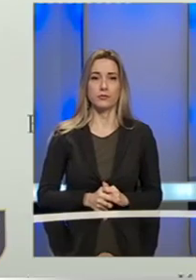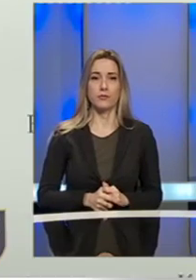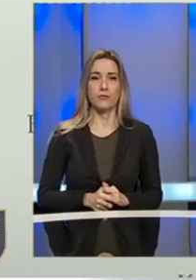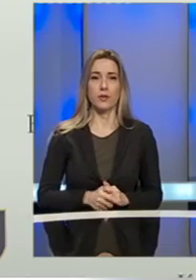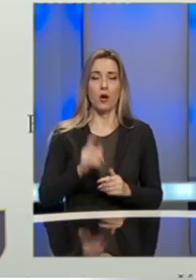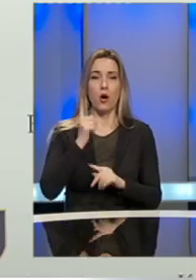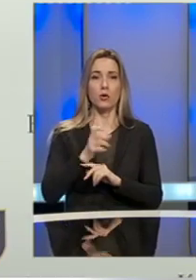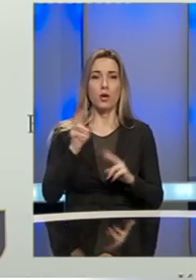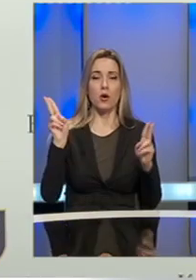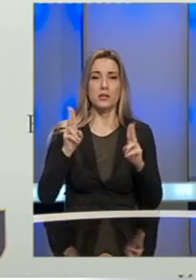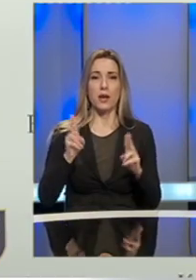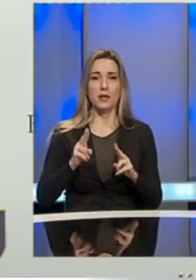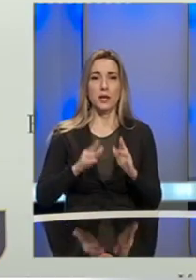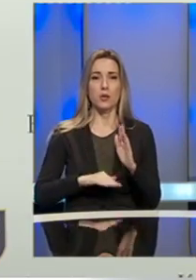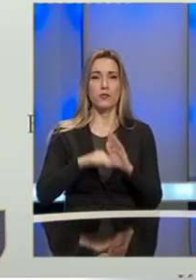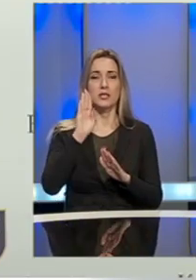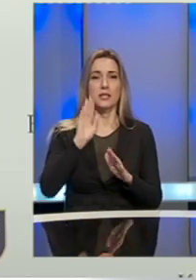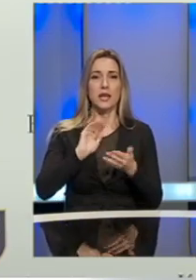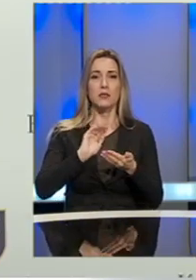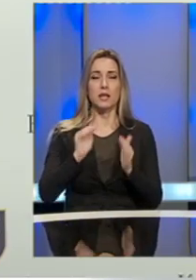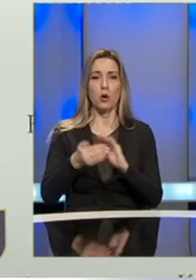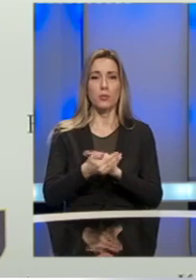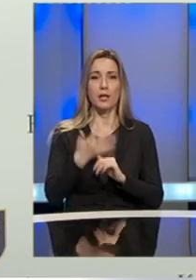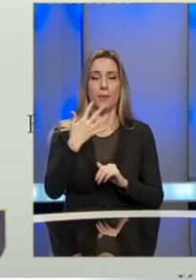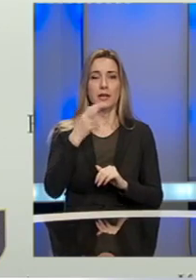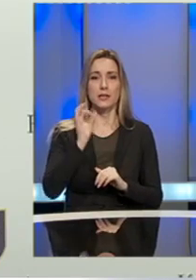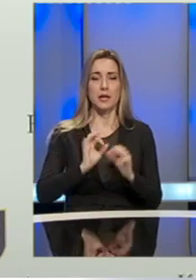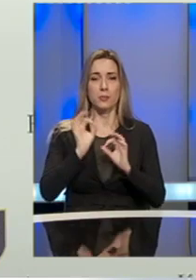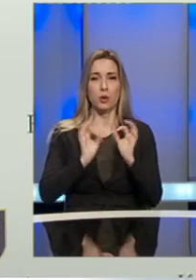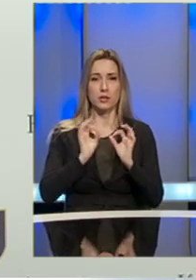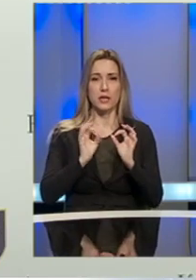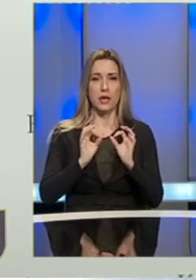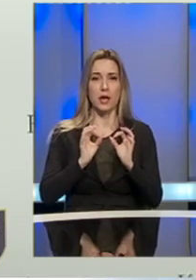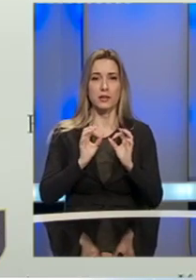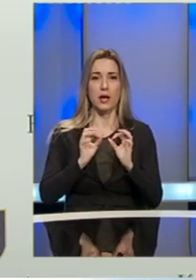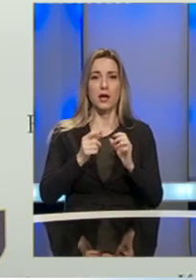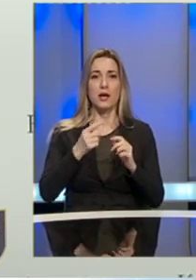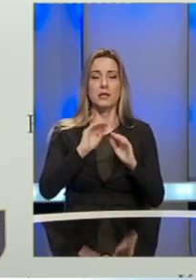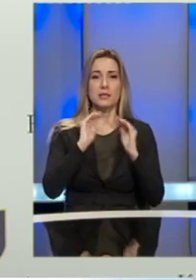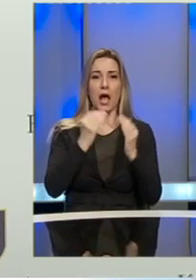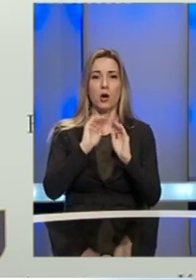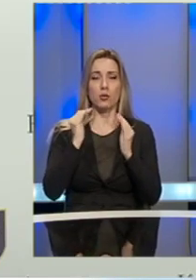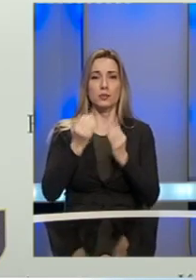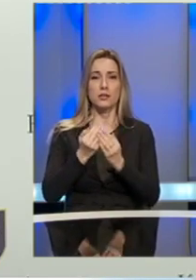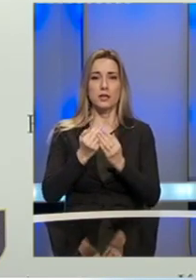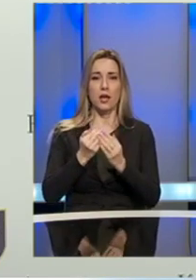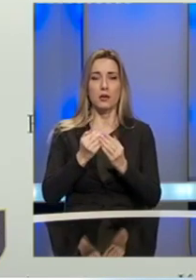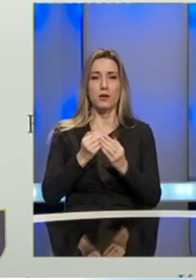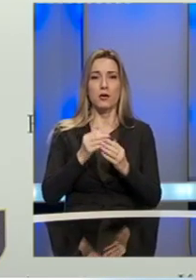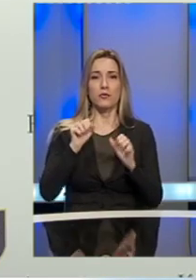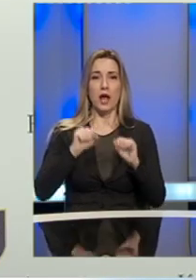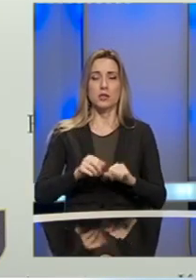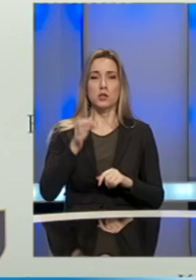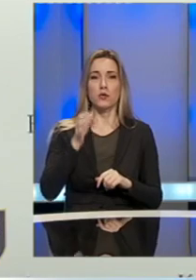Također odluke o smanjenju visine zakupnine za 50% za zakupce poslovnih prostora u